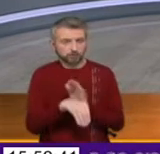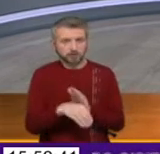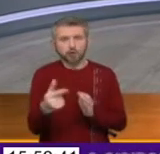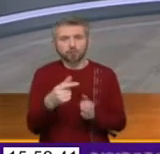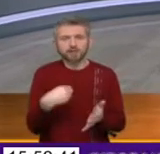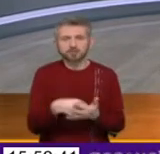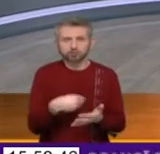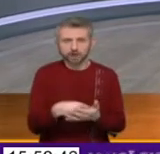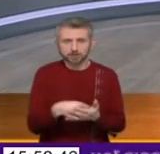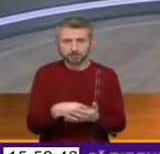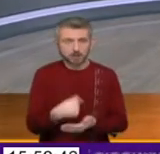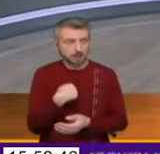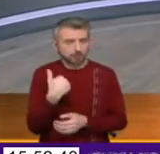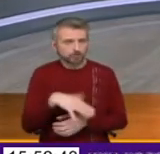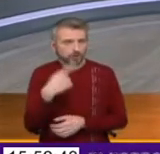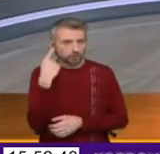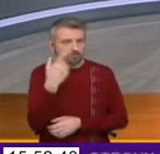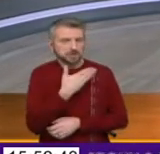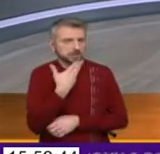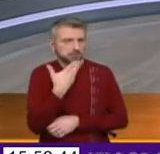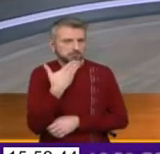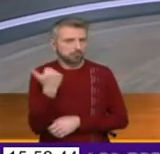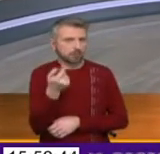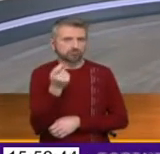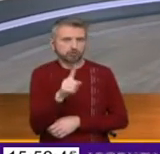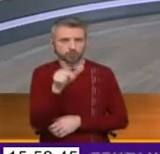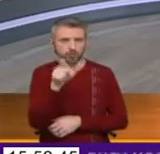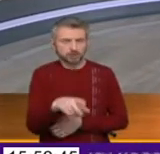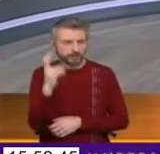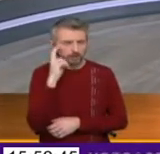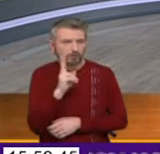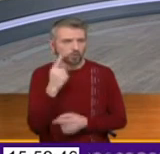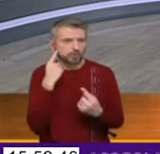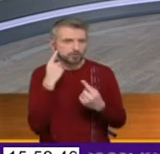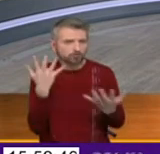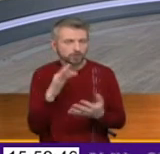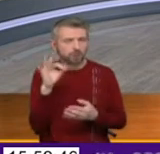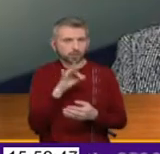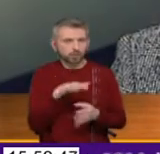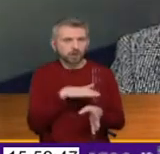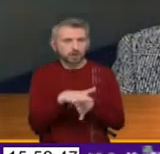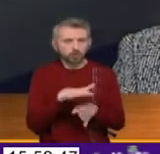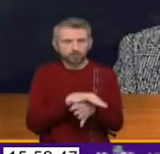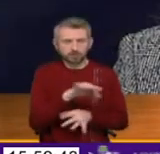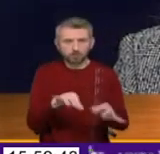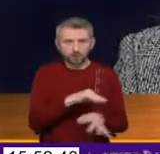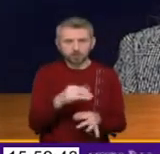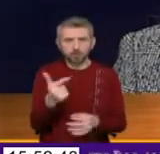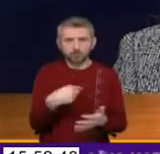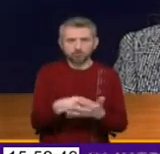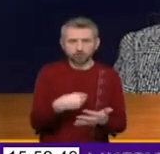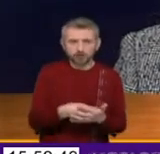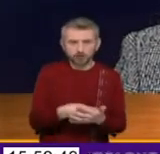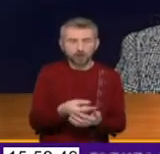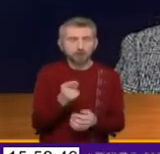громадський бюджет. Так. Я вже думала, що немає, насправді, жодної людини в Києві, яка б не чула про реалізовані хоча б проекти громадського бюджету.